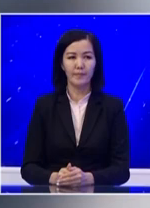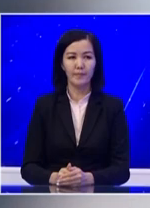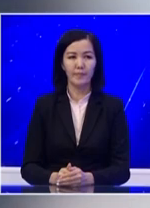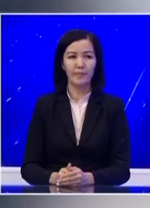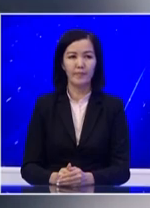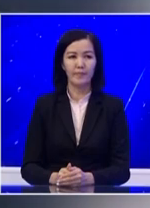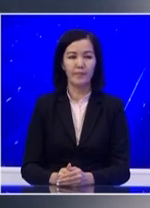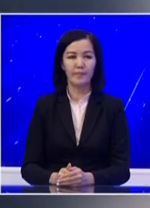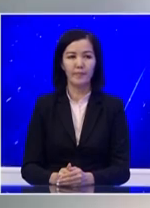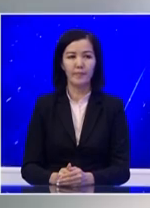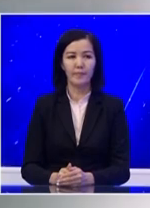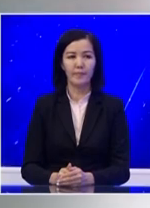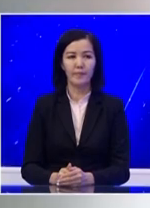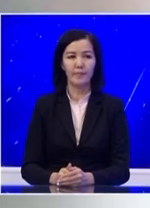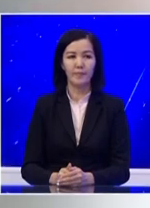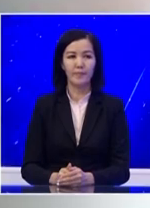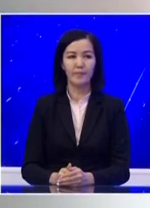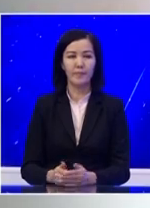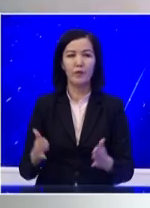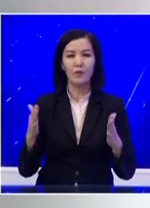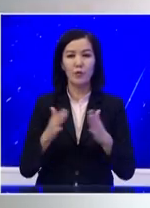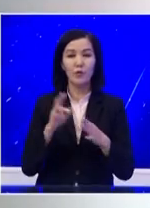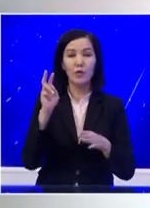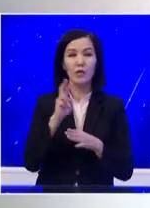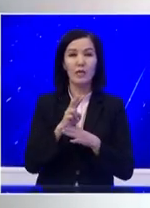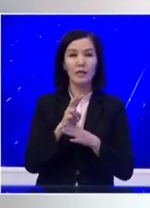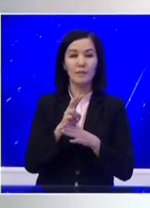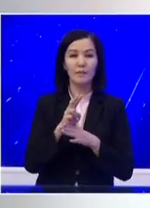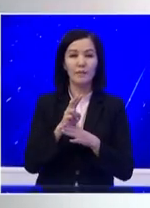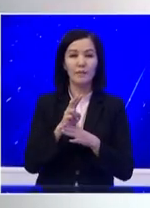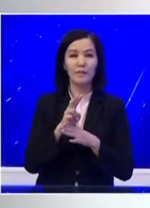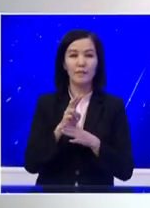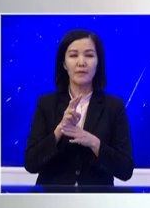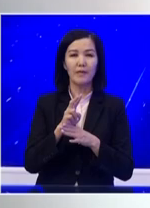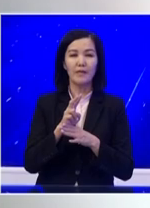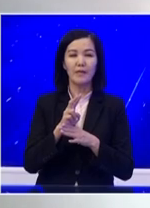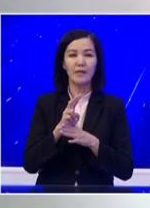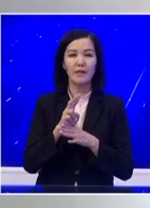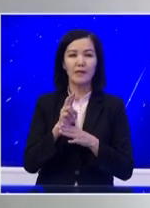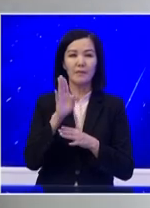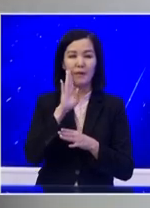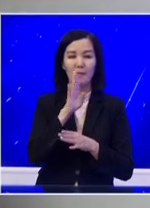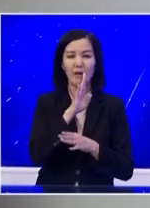арнадық. Үйге келіп шешем айттым, шешеммен қалжыңдаса беремін. Шеше қатқанс кеше алтаптым дедім.